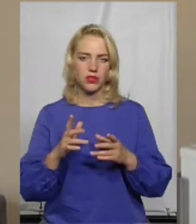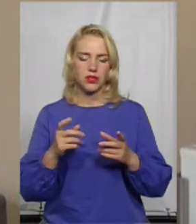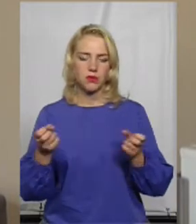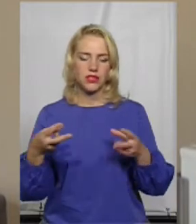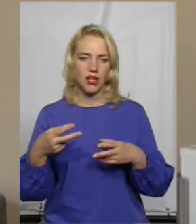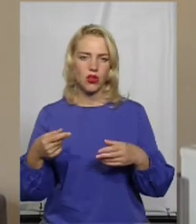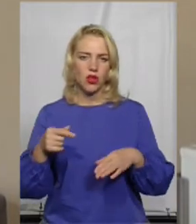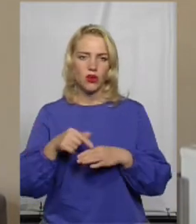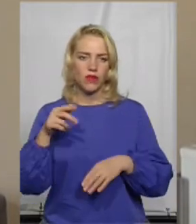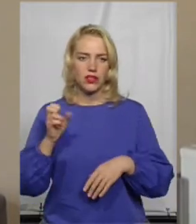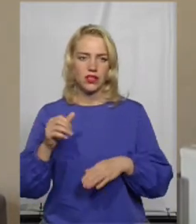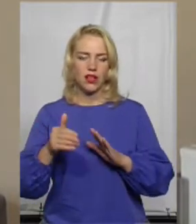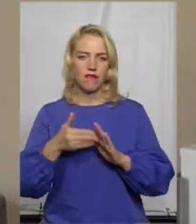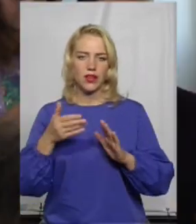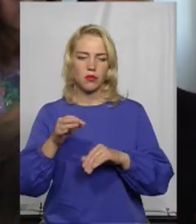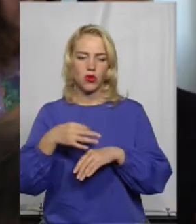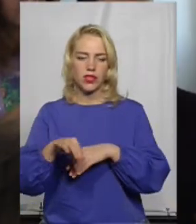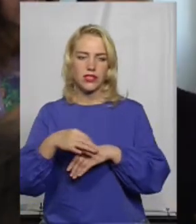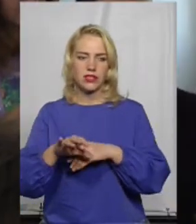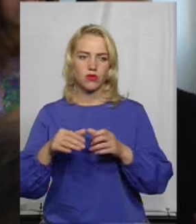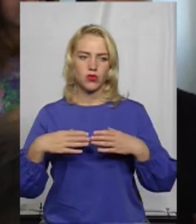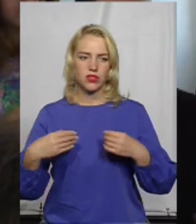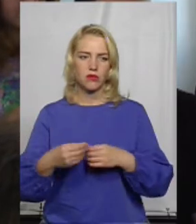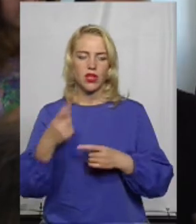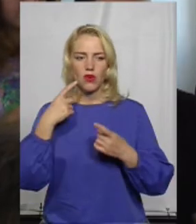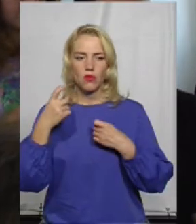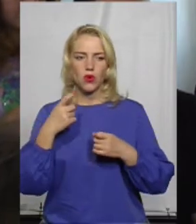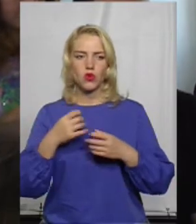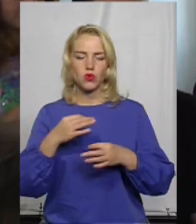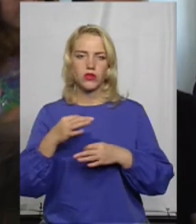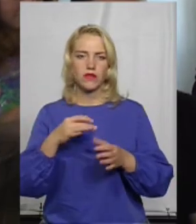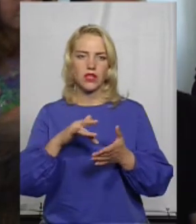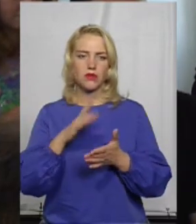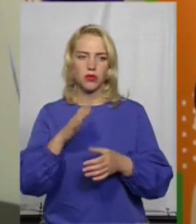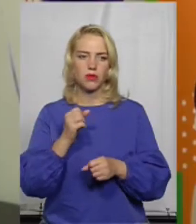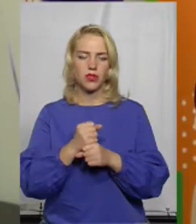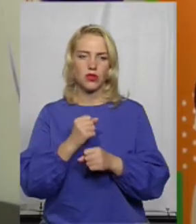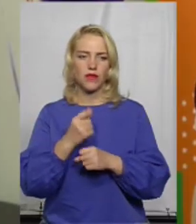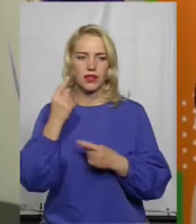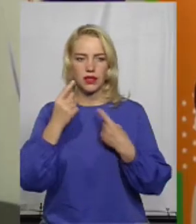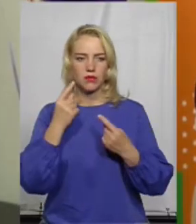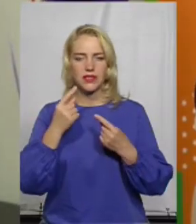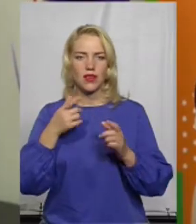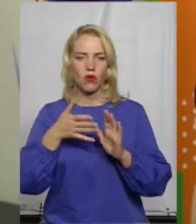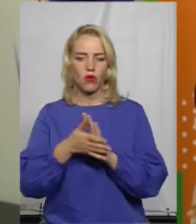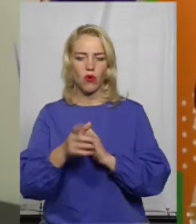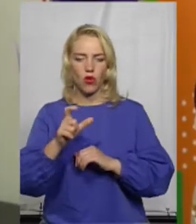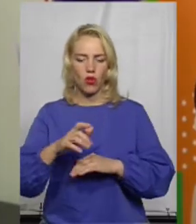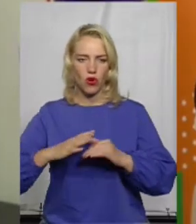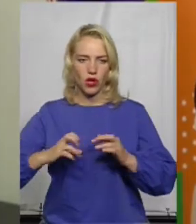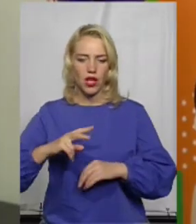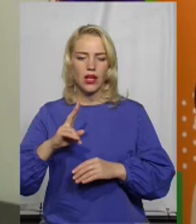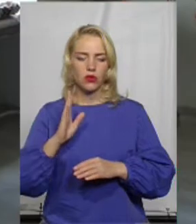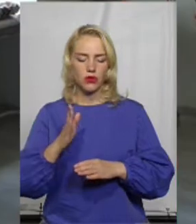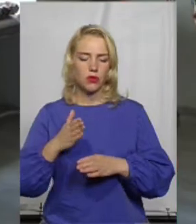на виклики по насильству в сім'ї. У інформаційно-консультативному центрі працюватиме психолог, котрий допомагатиме учасникам бойових дій,